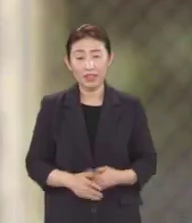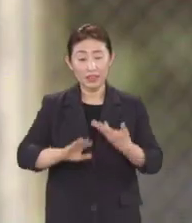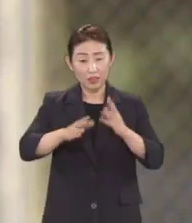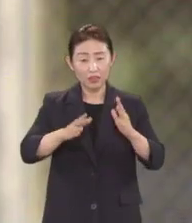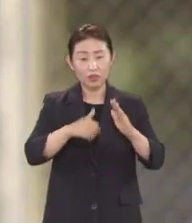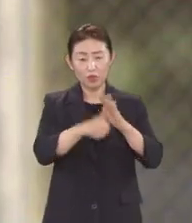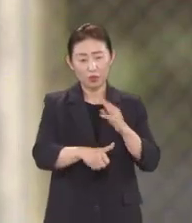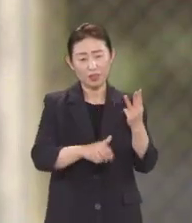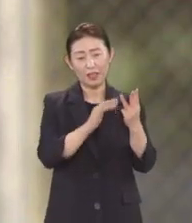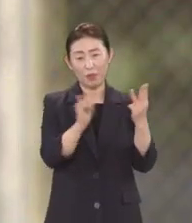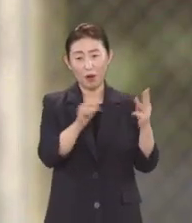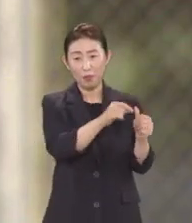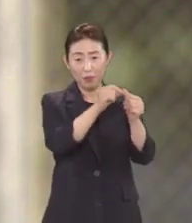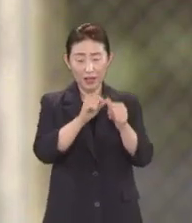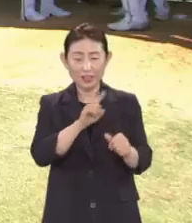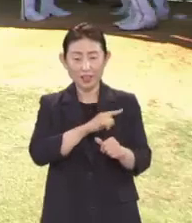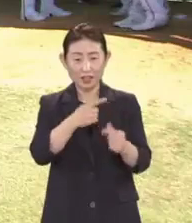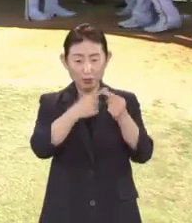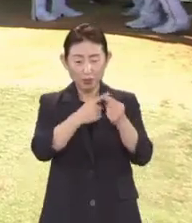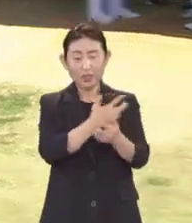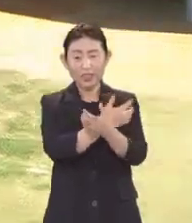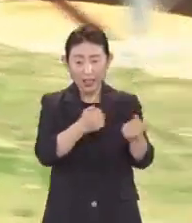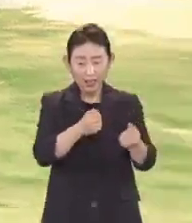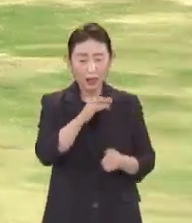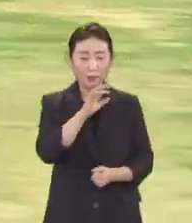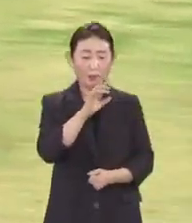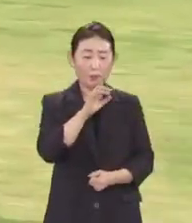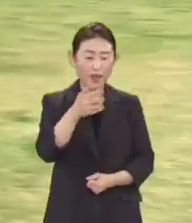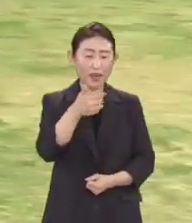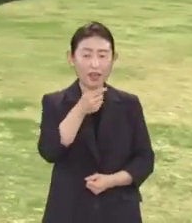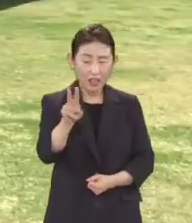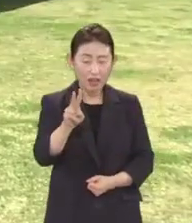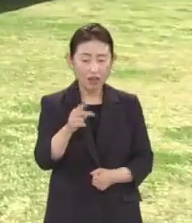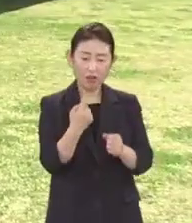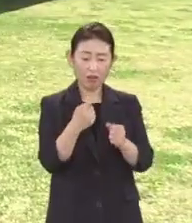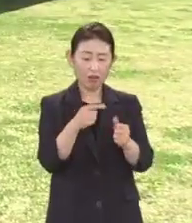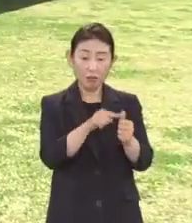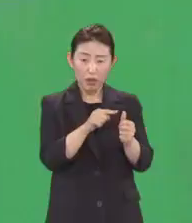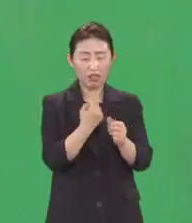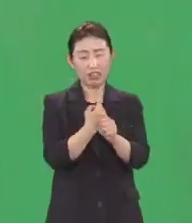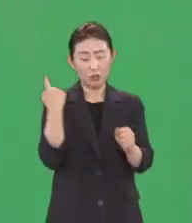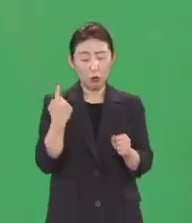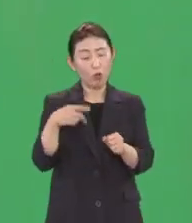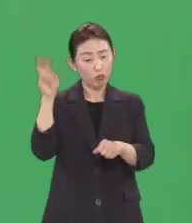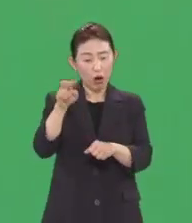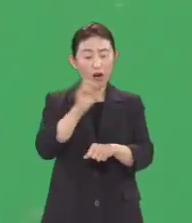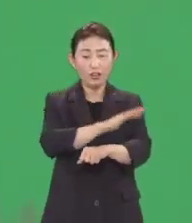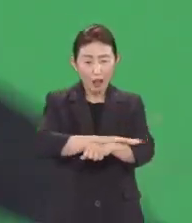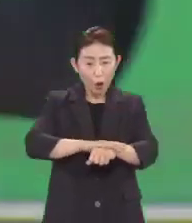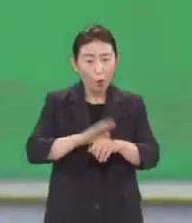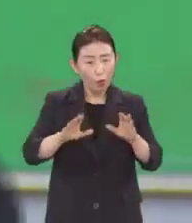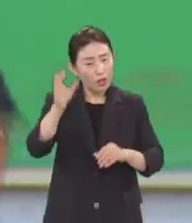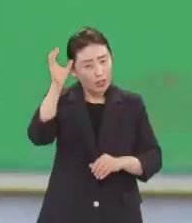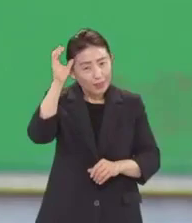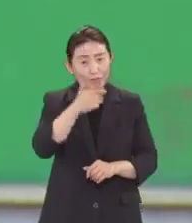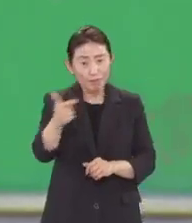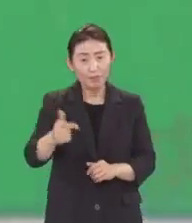외국인 선수 중 가장 먼저 계약에 성공한 페냐는 지난해 하반기 좋은 활약을 보인 만큼 올해도 기대할 수